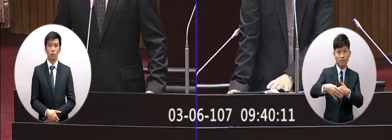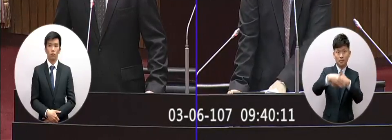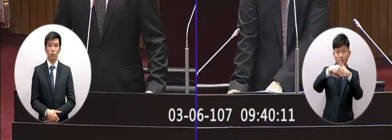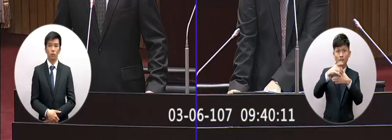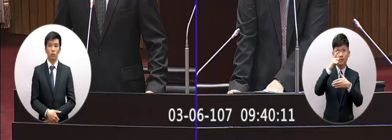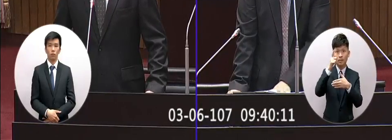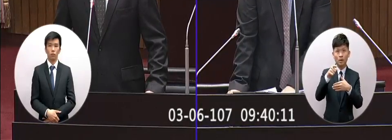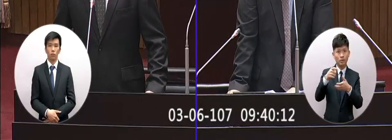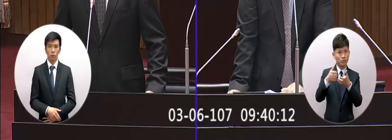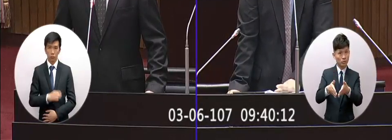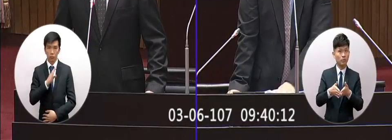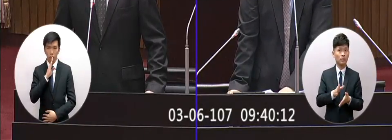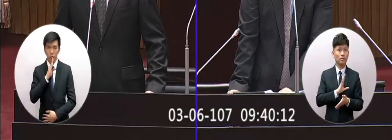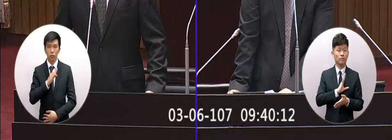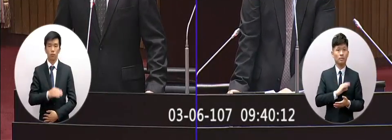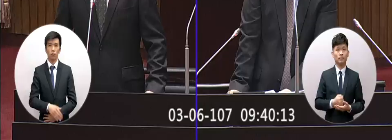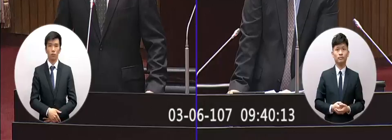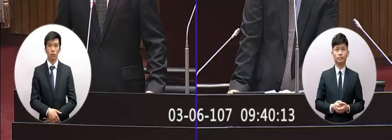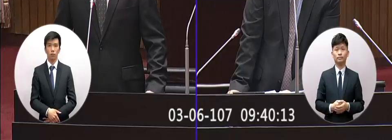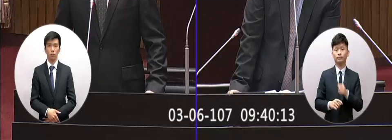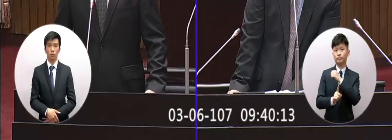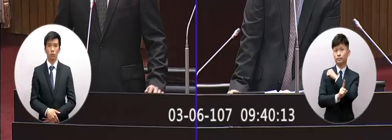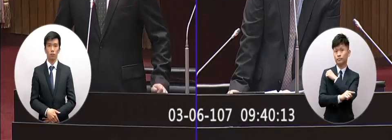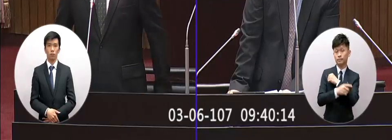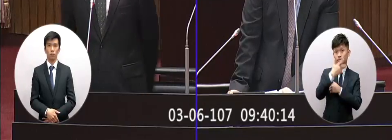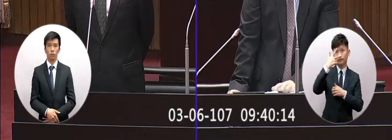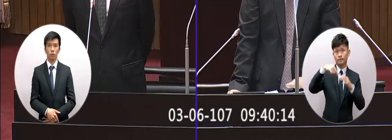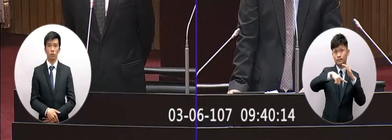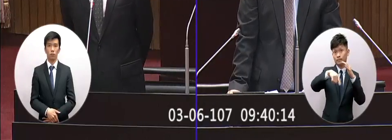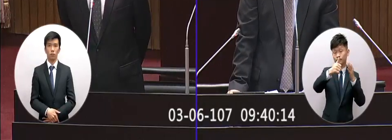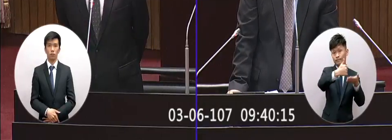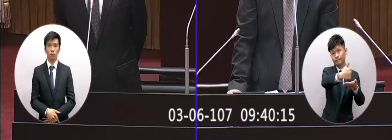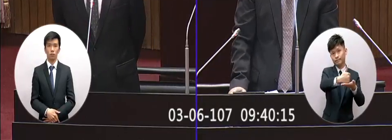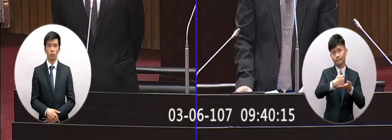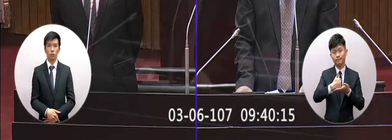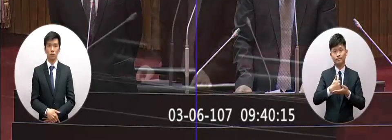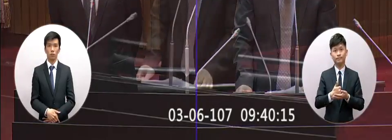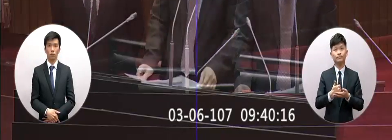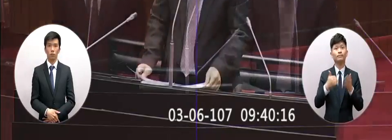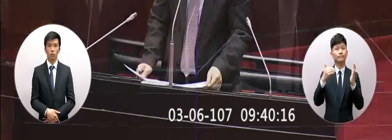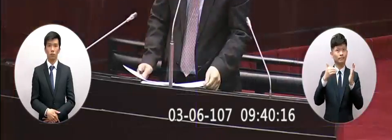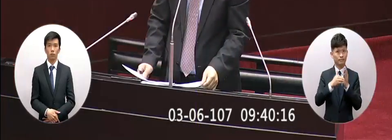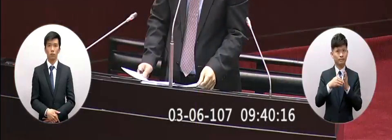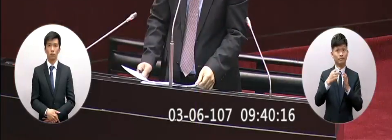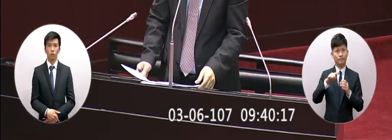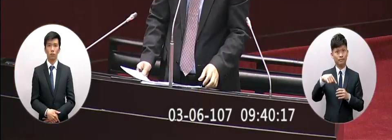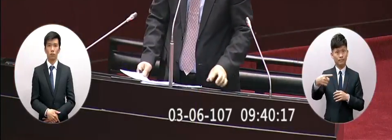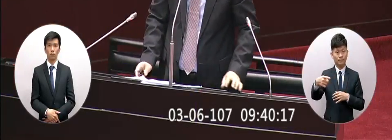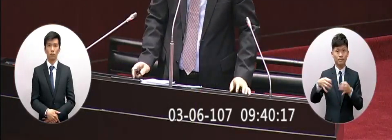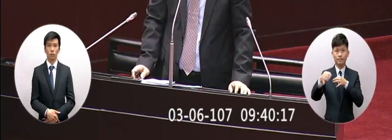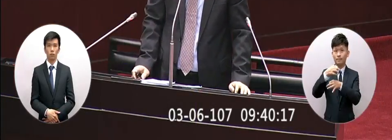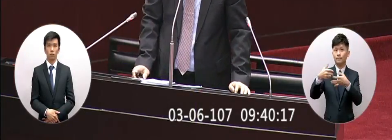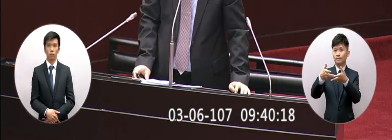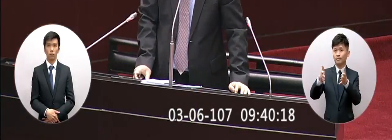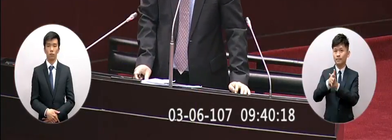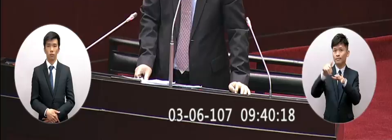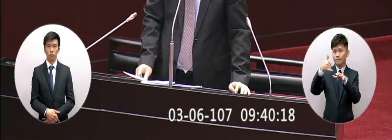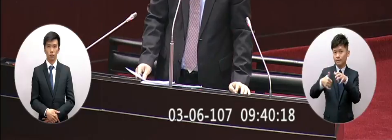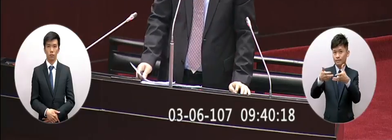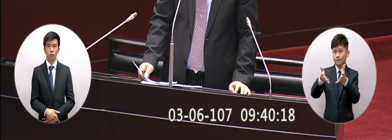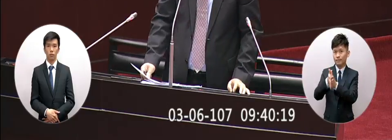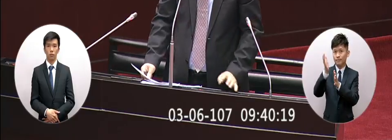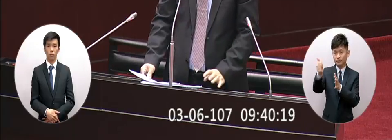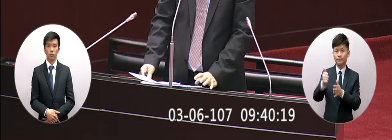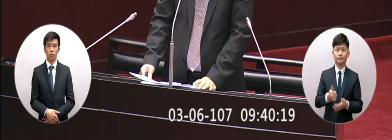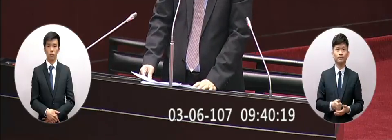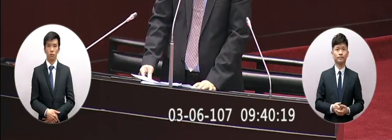好那最后请这个赖院长。好，赖院长之后，我再请这个经济部沈部长。 请赖院